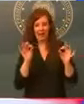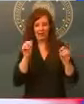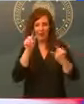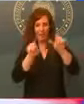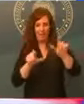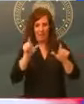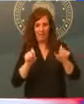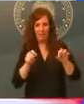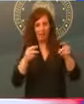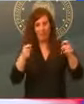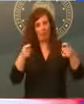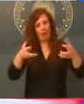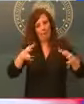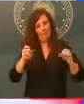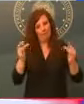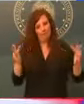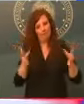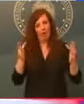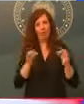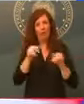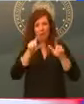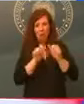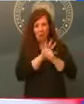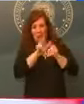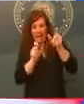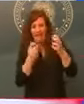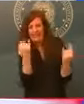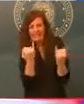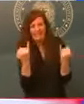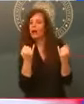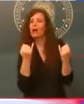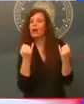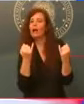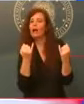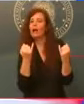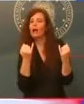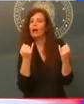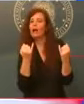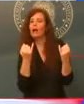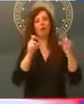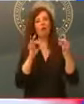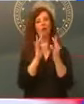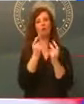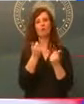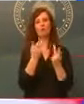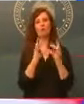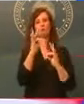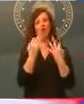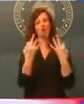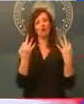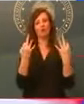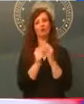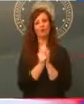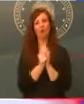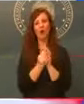noi non piacciono affatto, non le tolleriamo più. E ancora vogliamo migliorare anche i percorsi